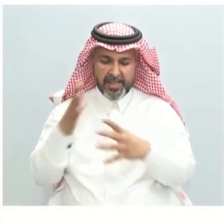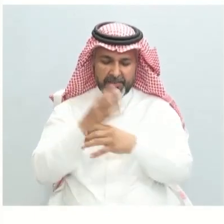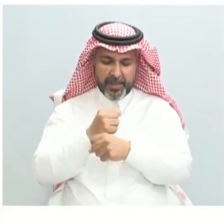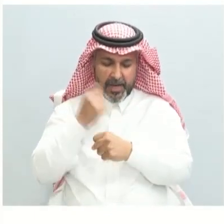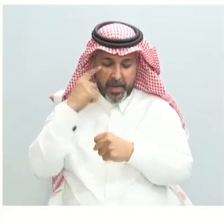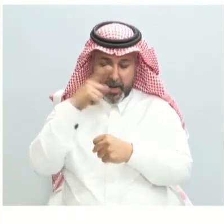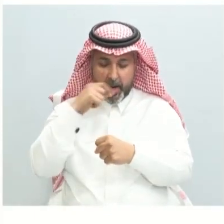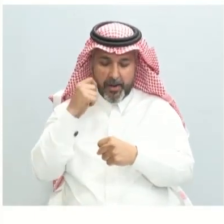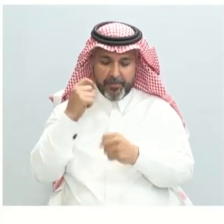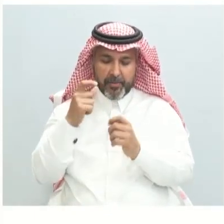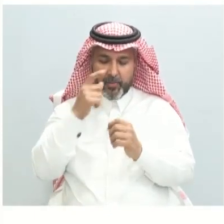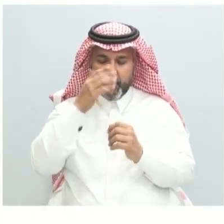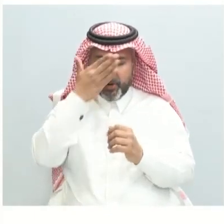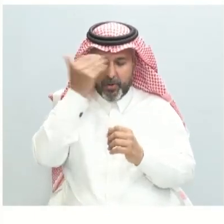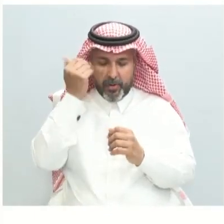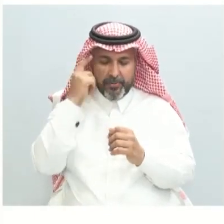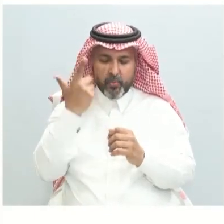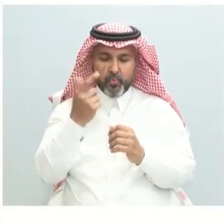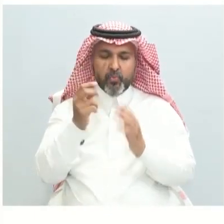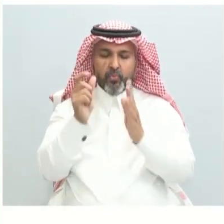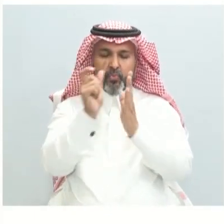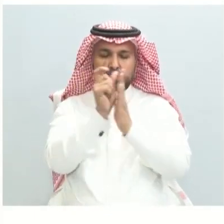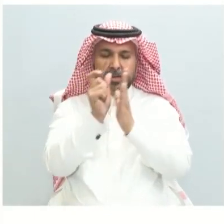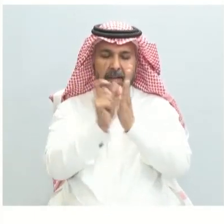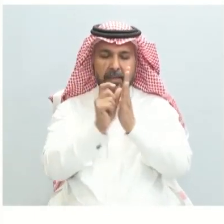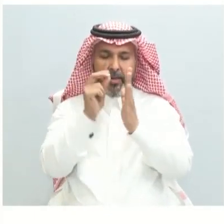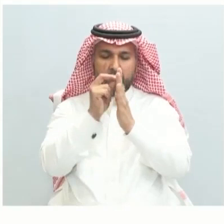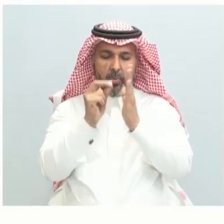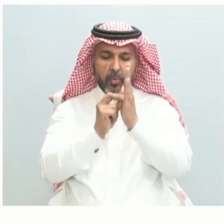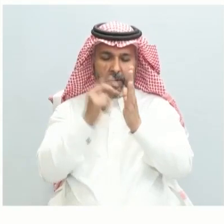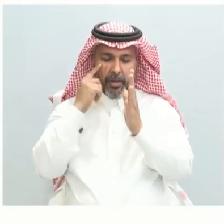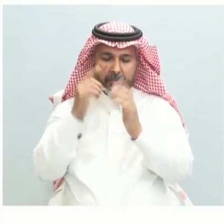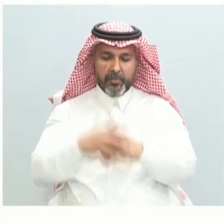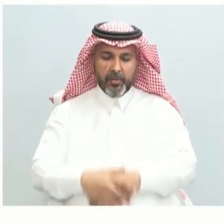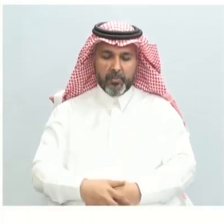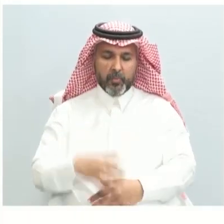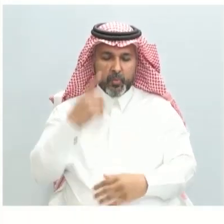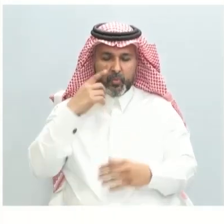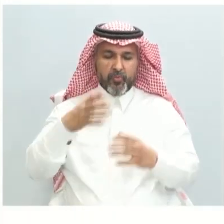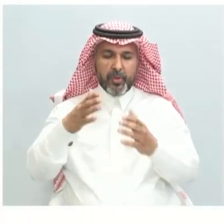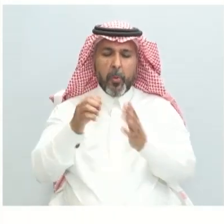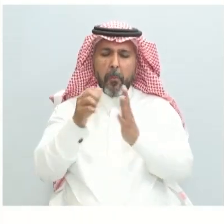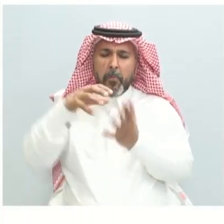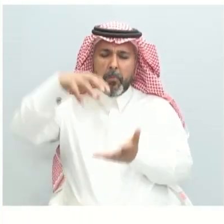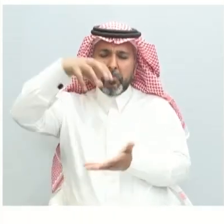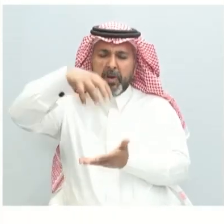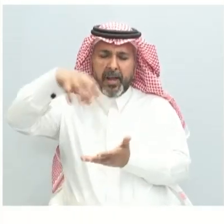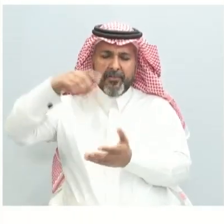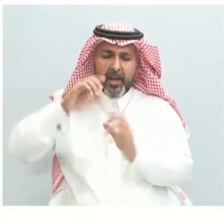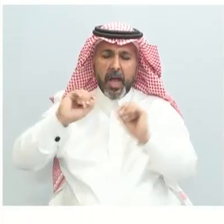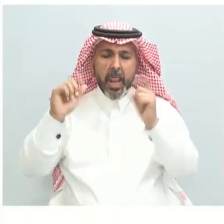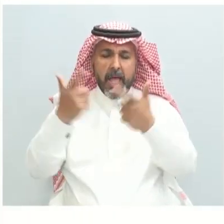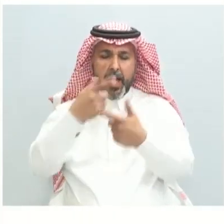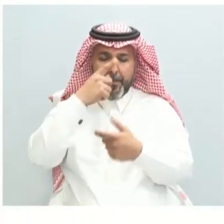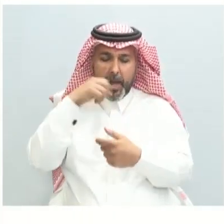باحترام الانظمه والمحافظه على سلامه المنشات والمرافق العامه